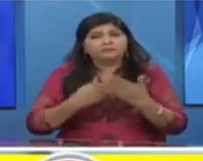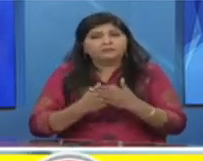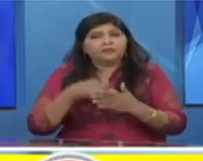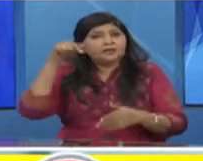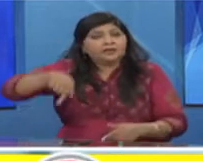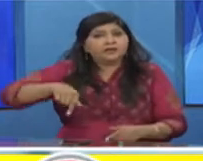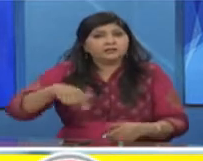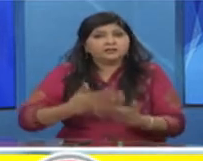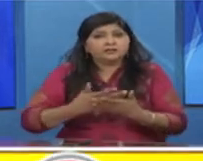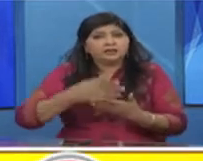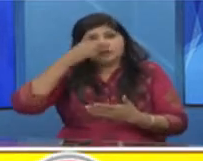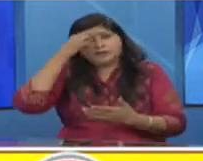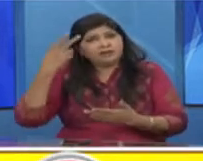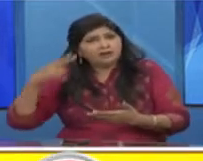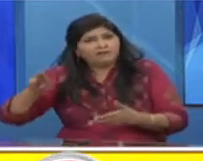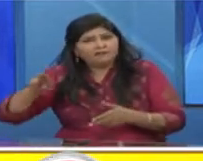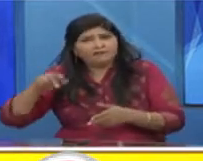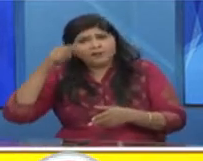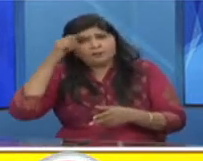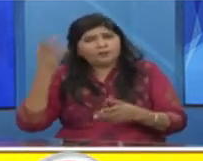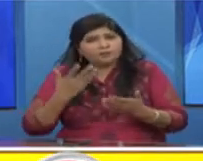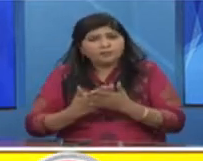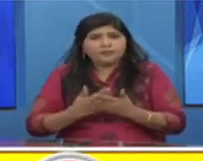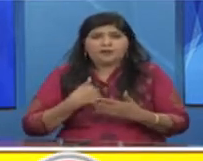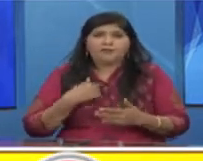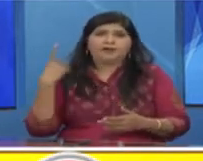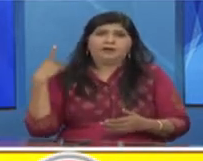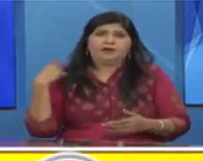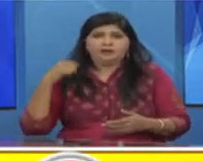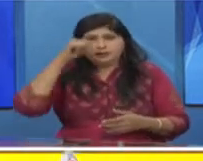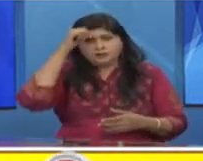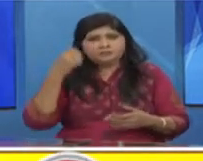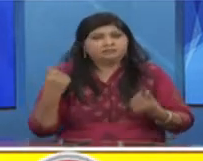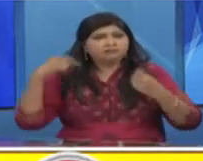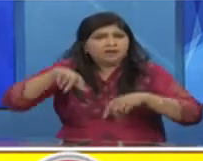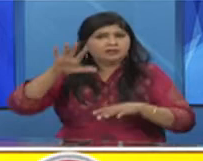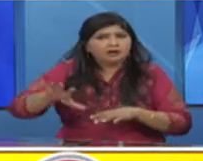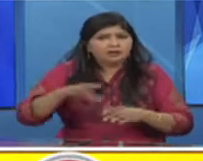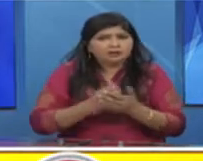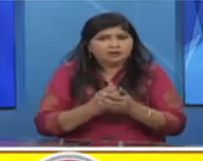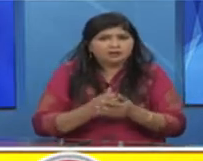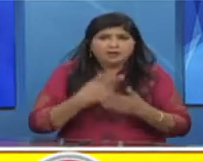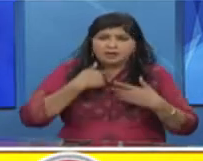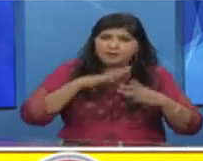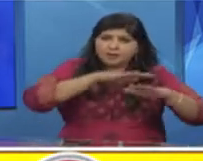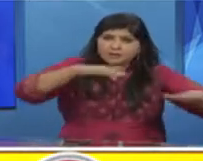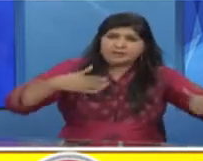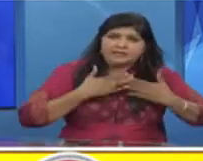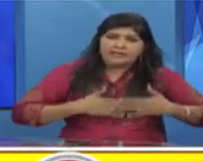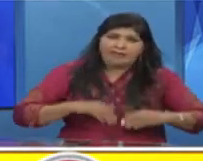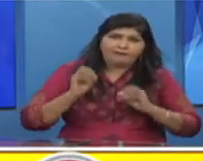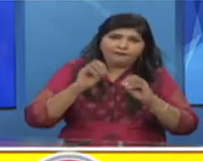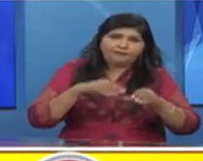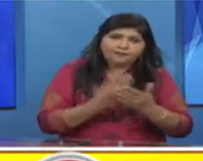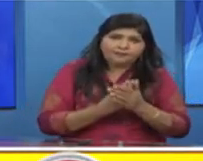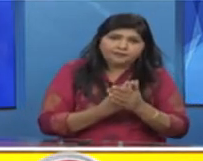ऐसे विकट हालात में हमारे बहादुर जवान न सिर्फ सीना तानकर देश की सीमाओं की सुरक्षा कर रहे हैं,